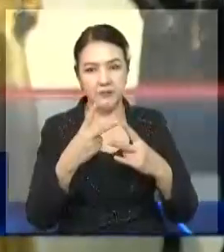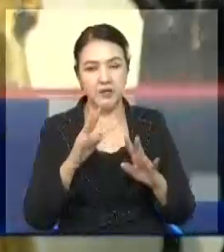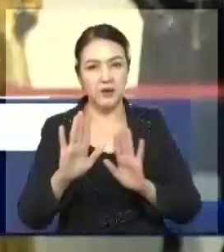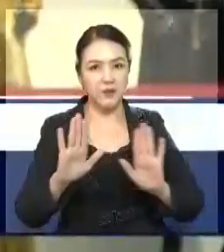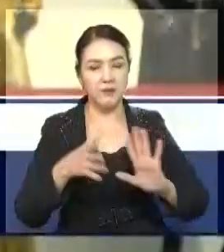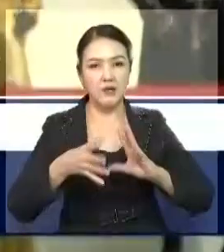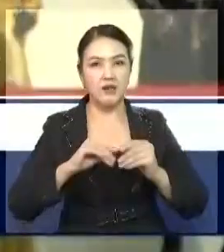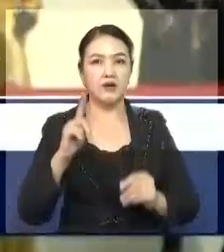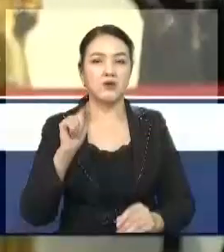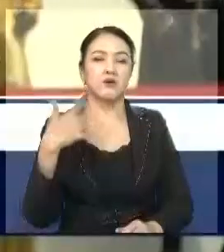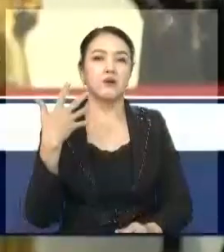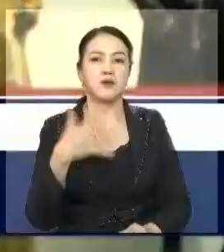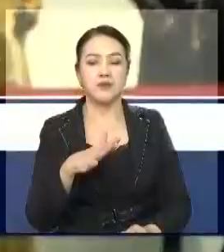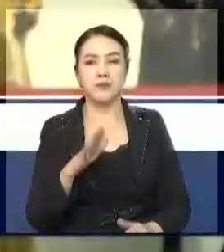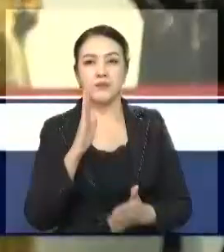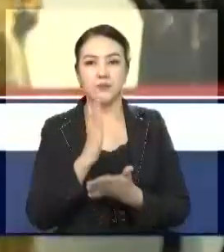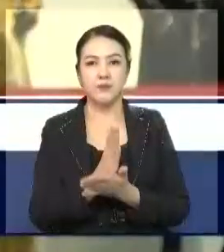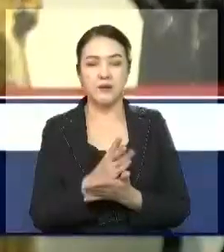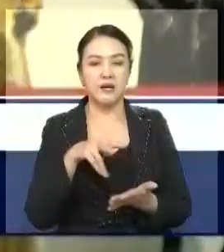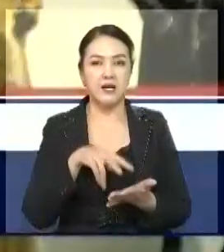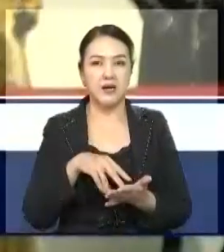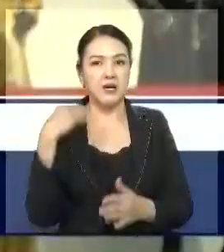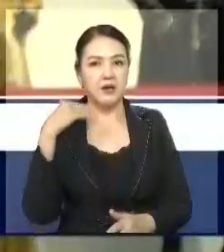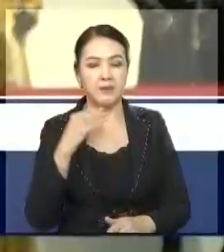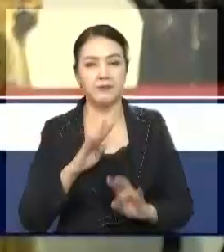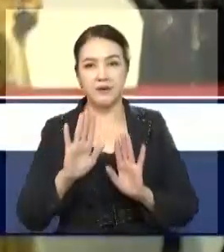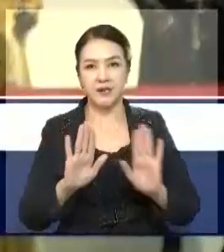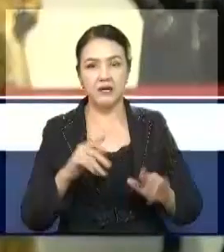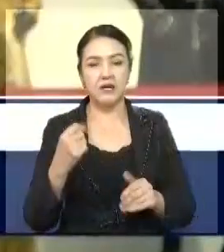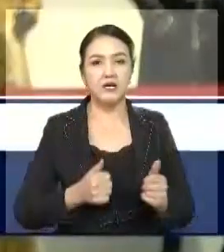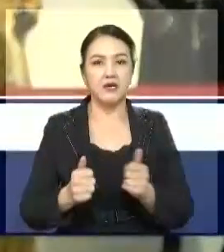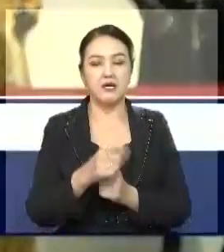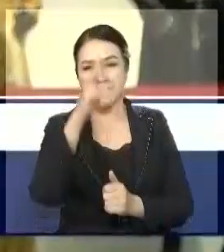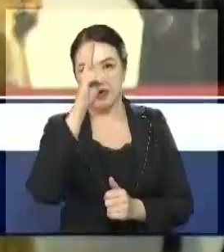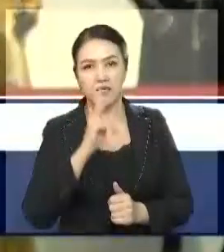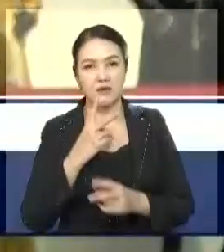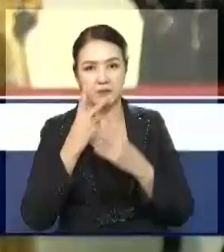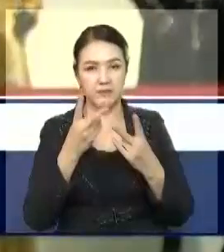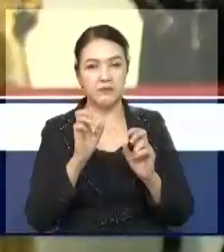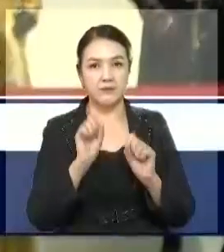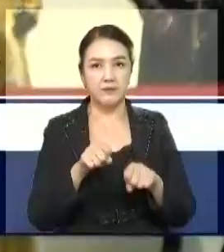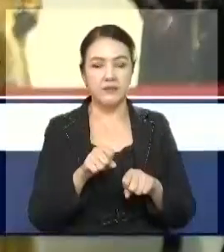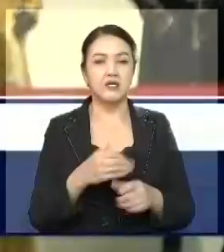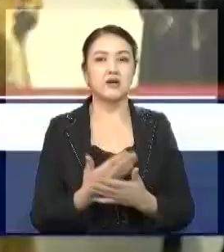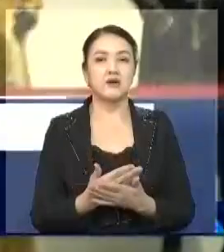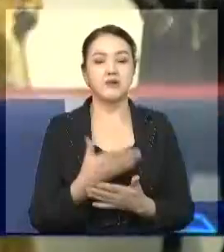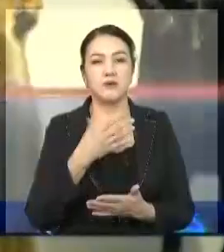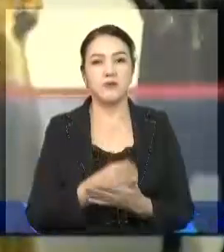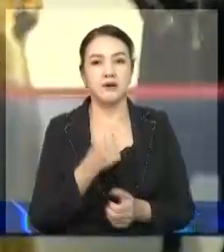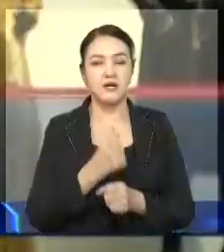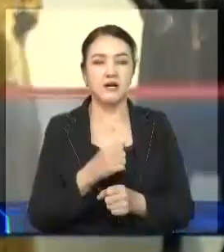көрмеге жалпы саны 150-ге жуық жәдігер қойылған. Ақтөбеліктер бұл көрмені алдағы 2 ай бойы тамашалай алады. Экспозиция өз жұмысын